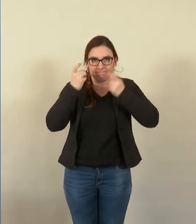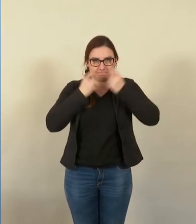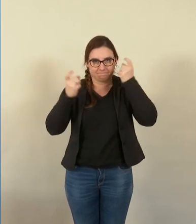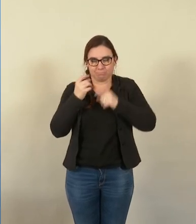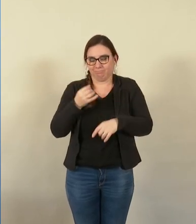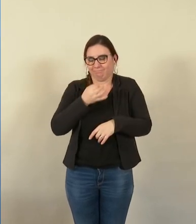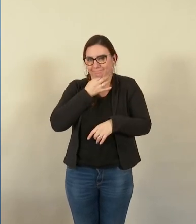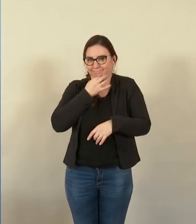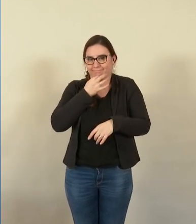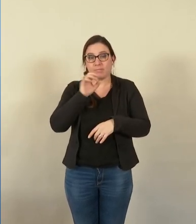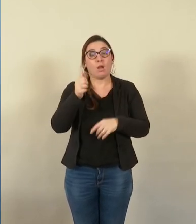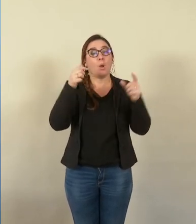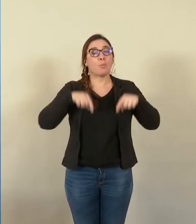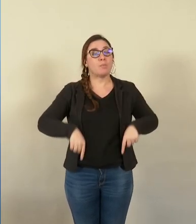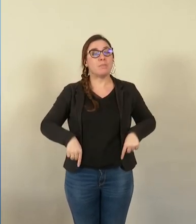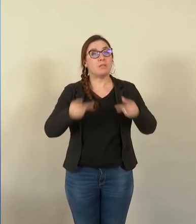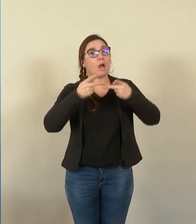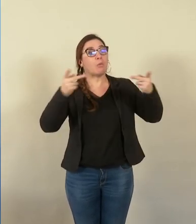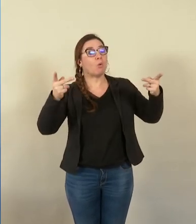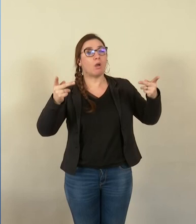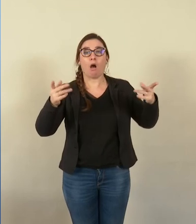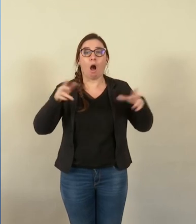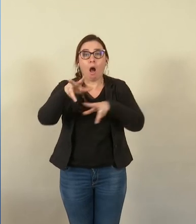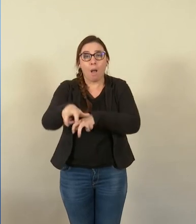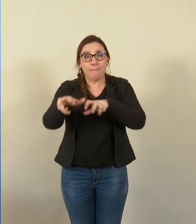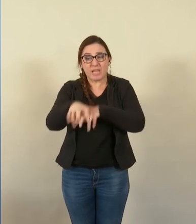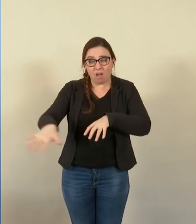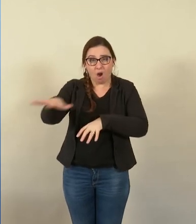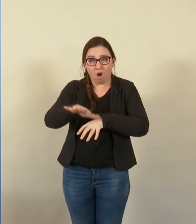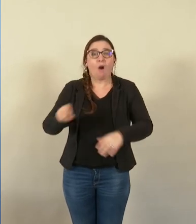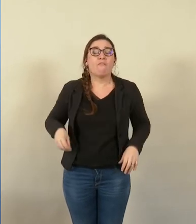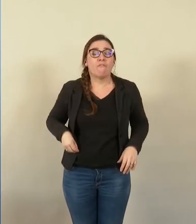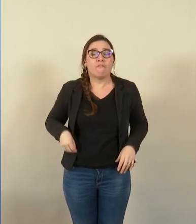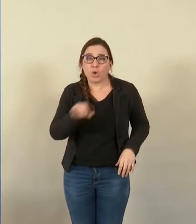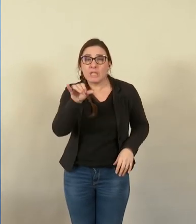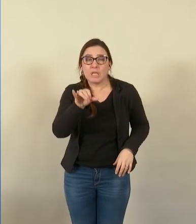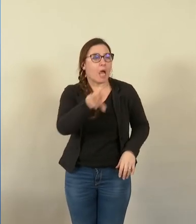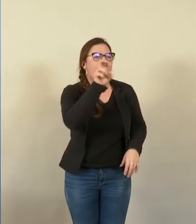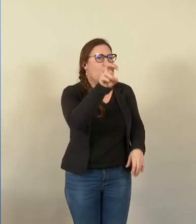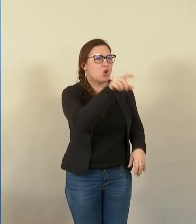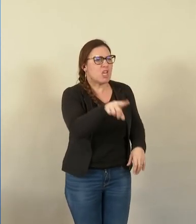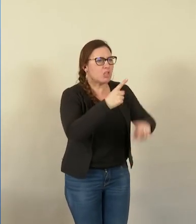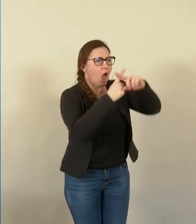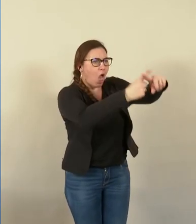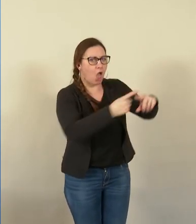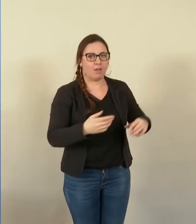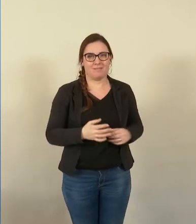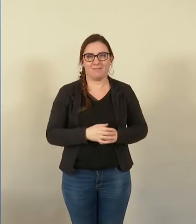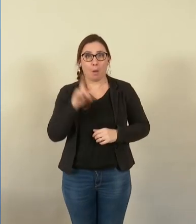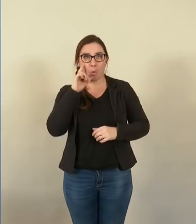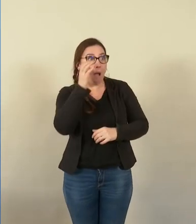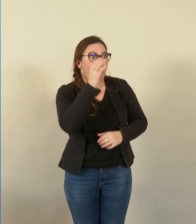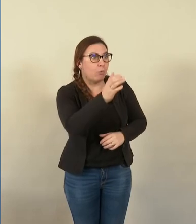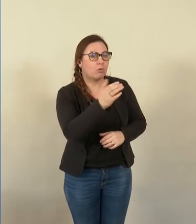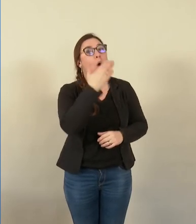assez amusant quand le Premier ministre a essayé de dire que tout ce qui arrivit au paysans c'est bien sûr la faute des écologistes qui auraient été écouté dans ce domaine là pas